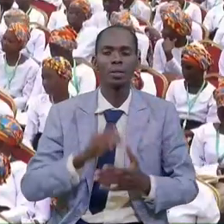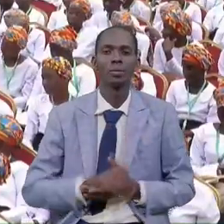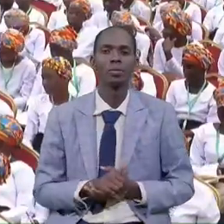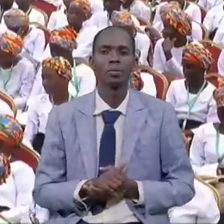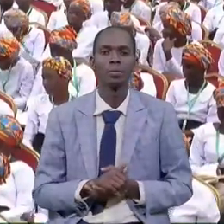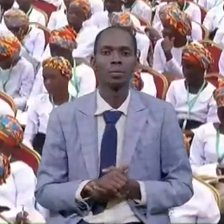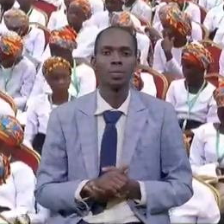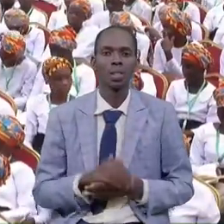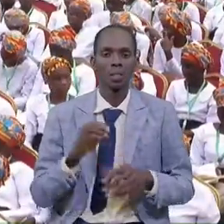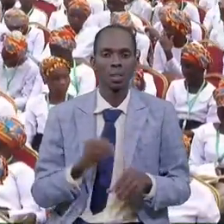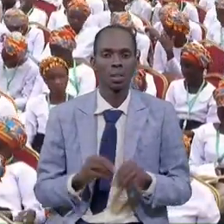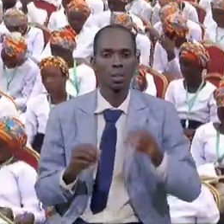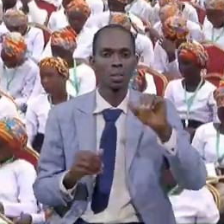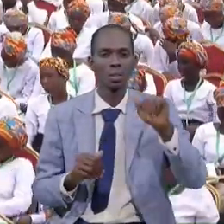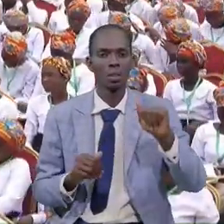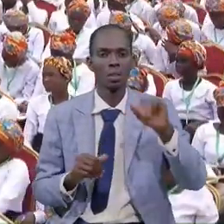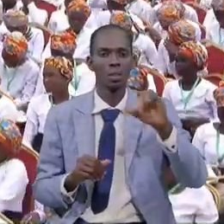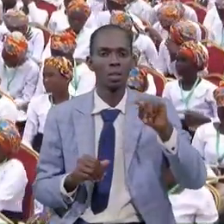Actes des apôtres au chapitre 9,